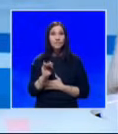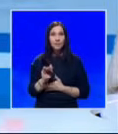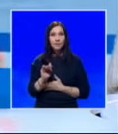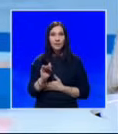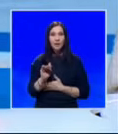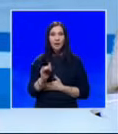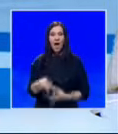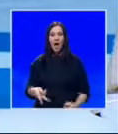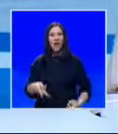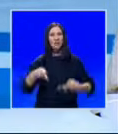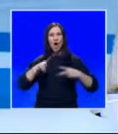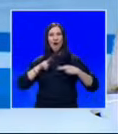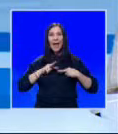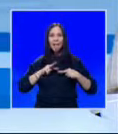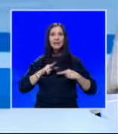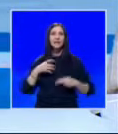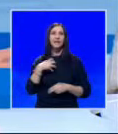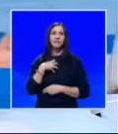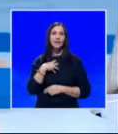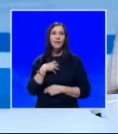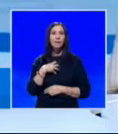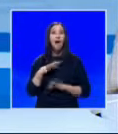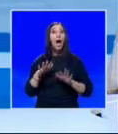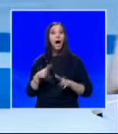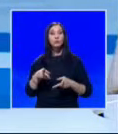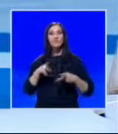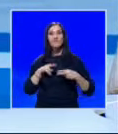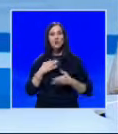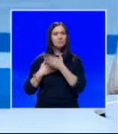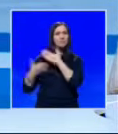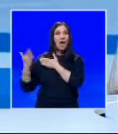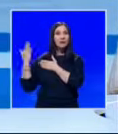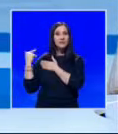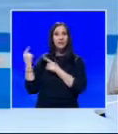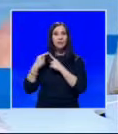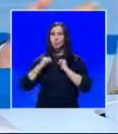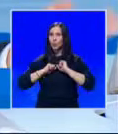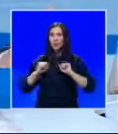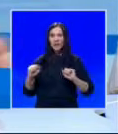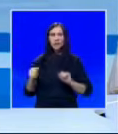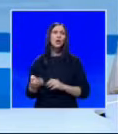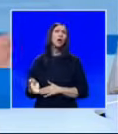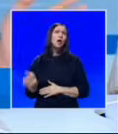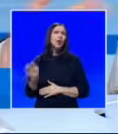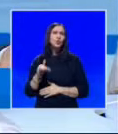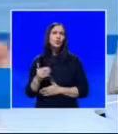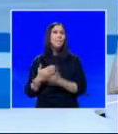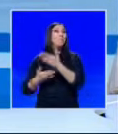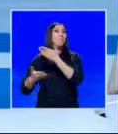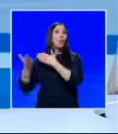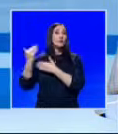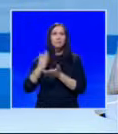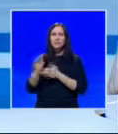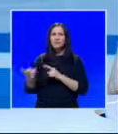и реабилитация на ГЕРБ. Ако се върнем назад към протестите, дори и по-назад